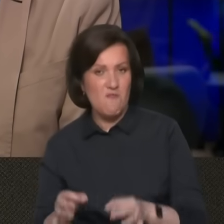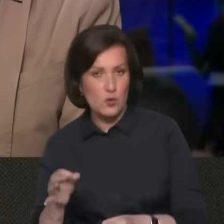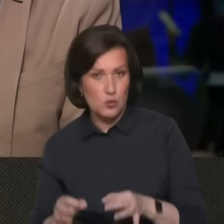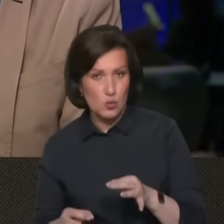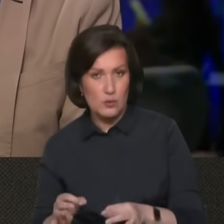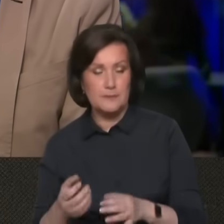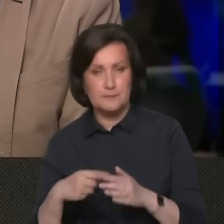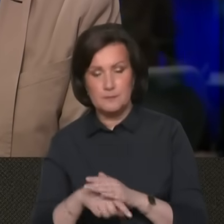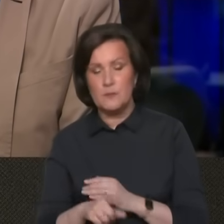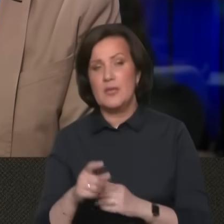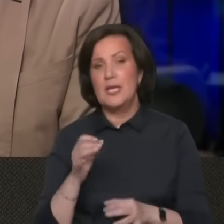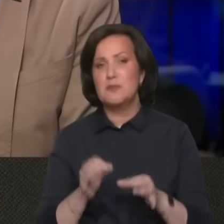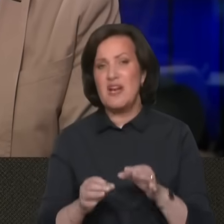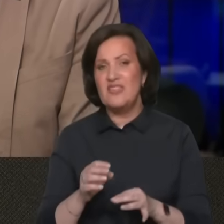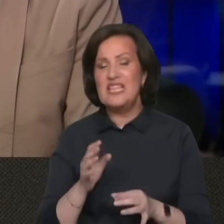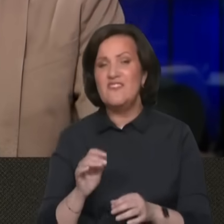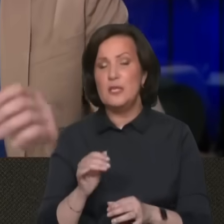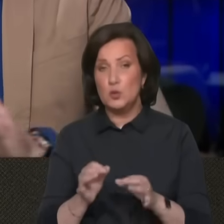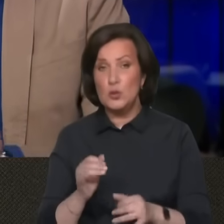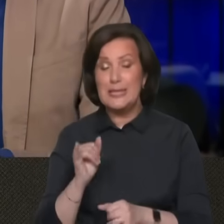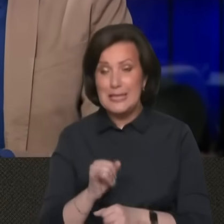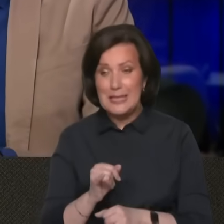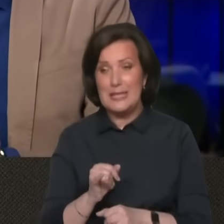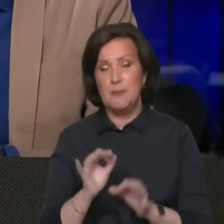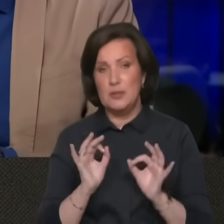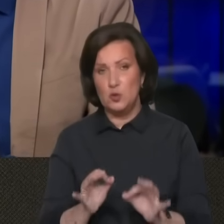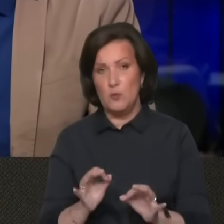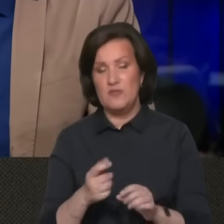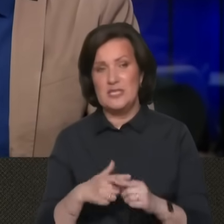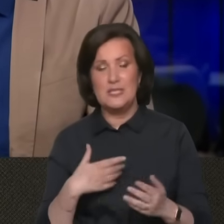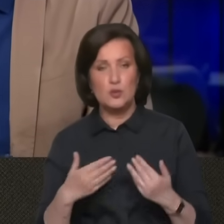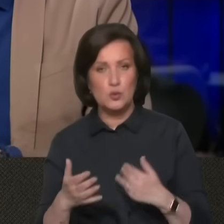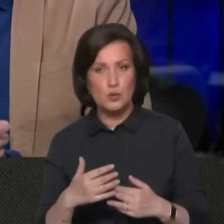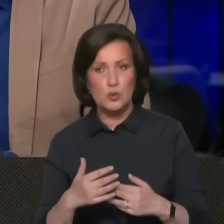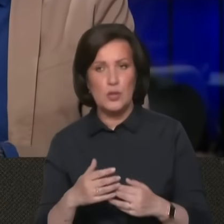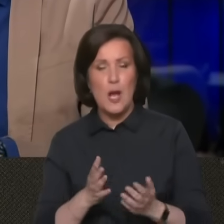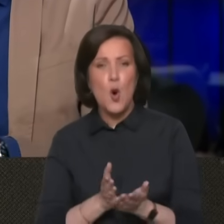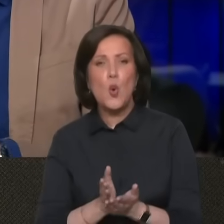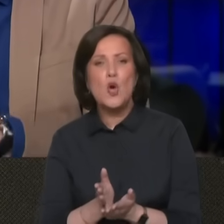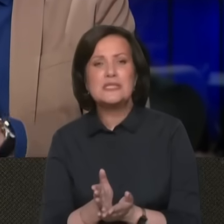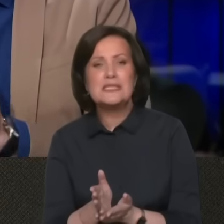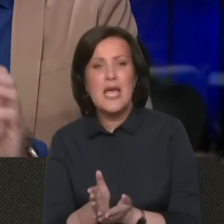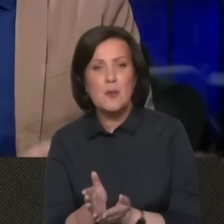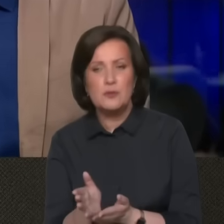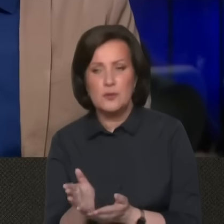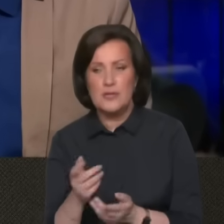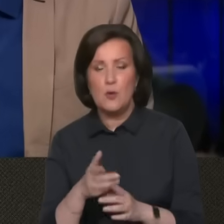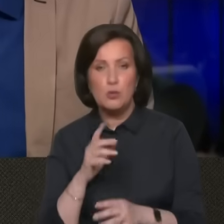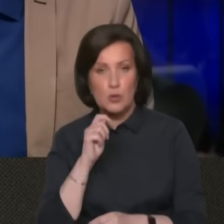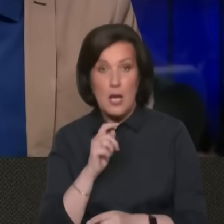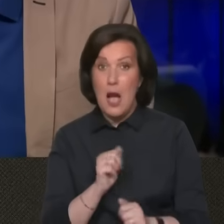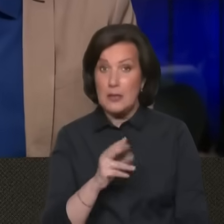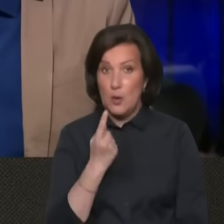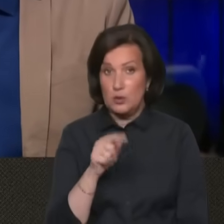як такого, ну, тобто мається в дозі справедливі суди. Ну і, безумовно, це стосується концепції, якою буде Україна.